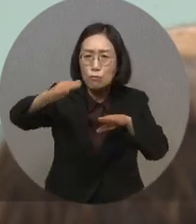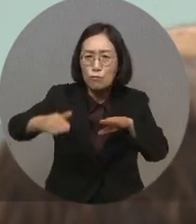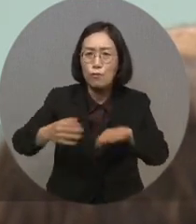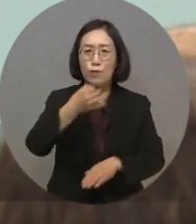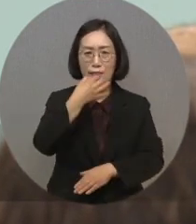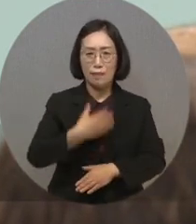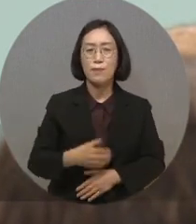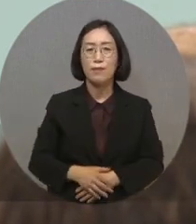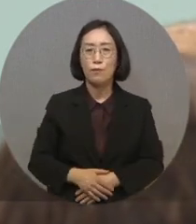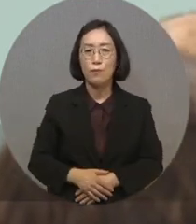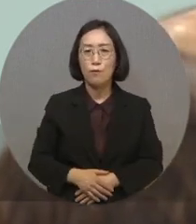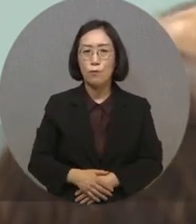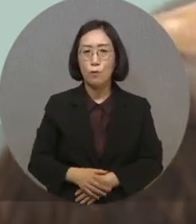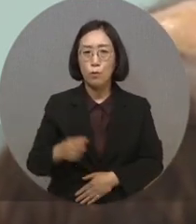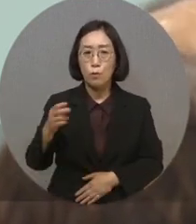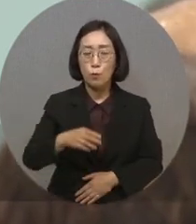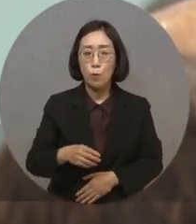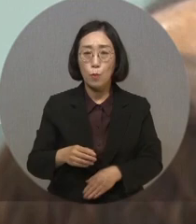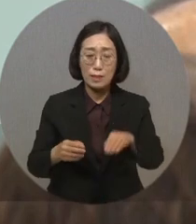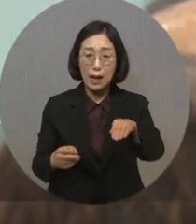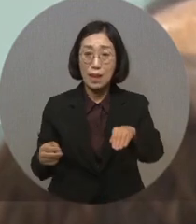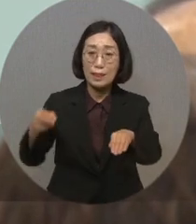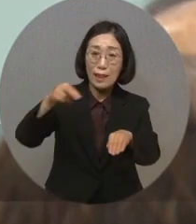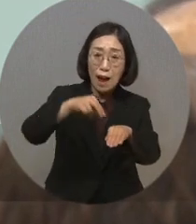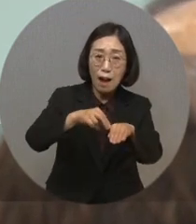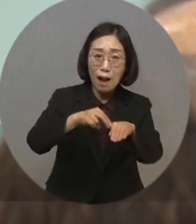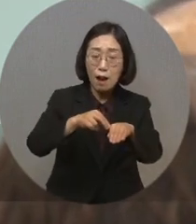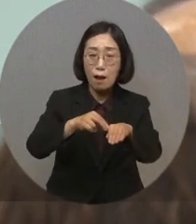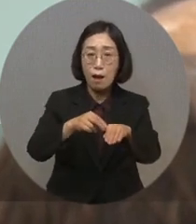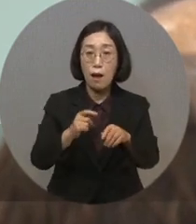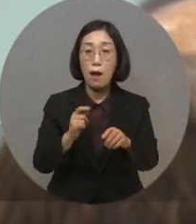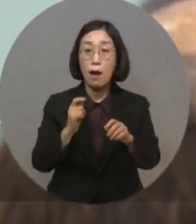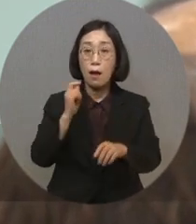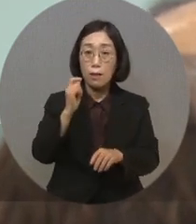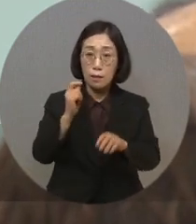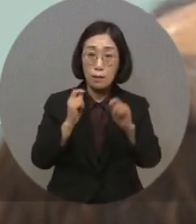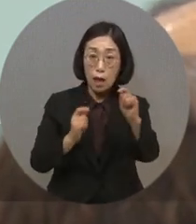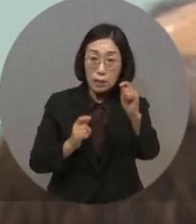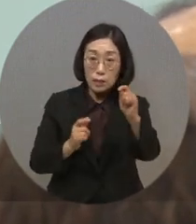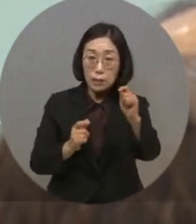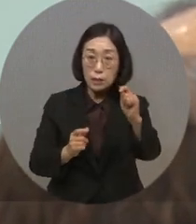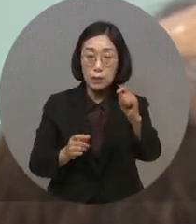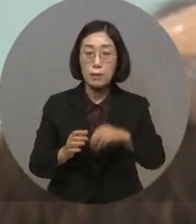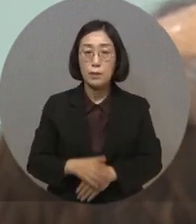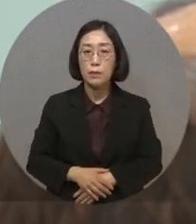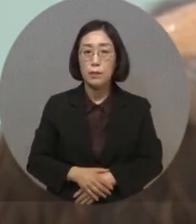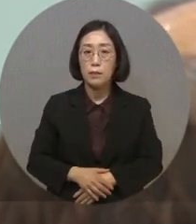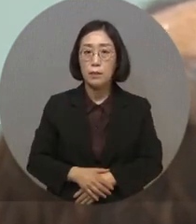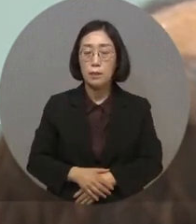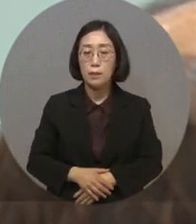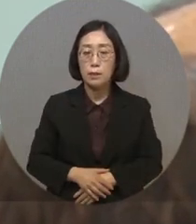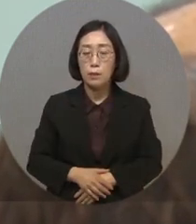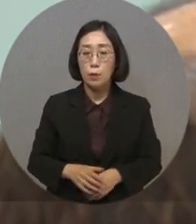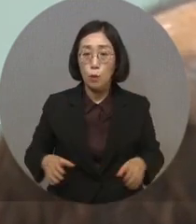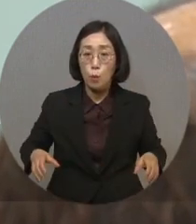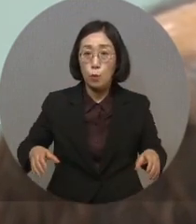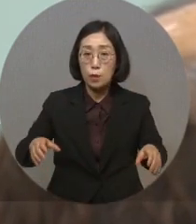막 뭐 그것 또 차 타려고 해도 택시도 이거 휘 저